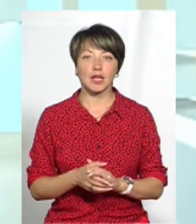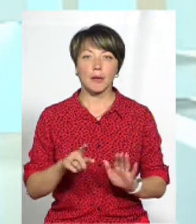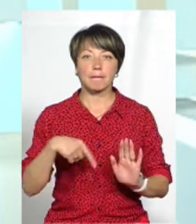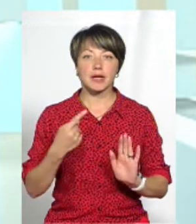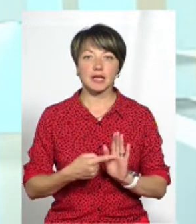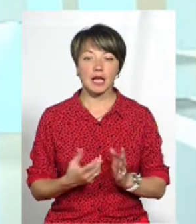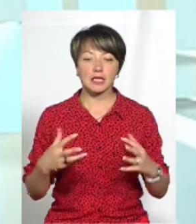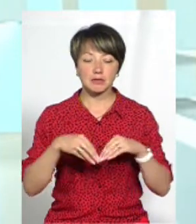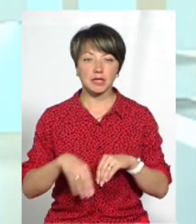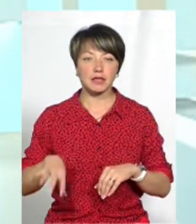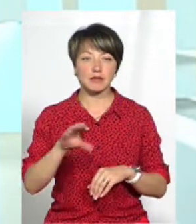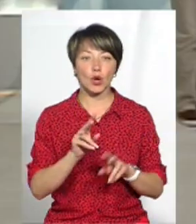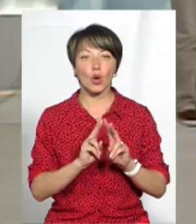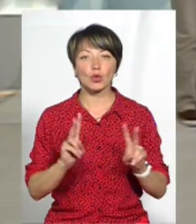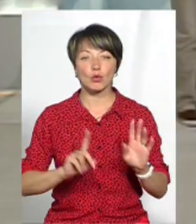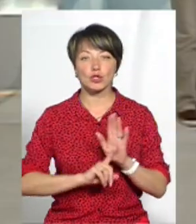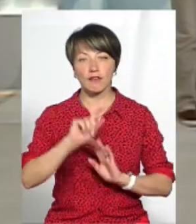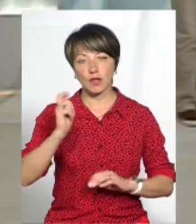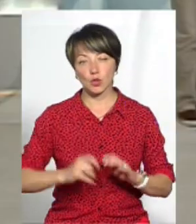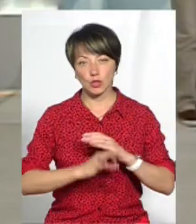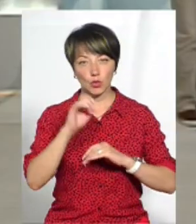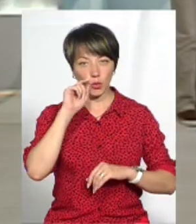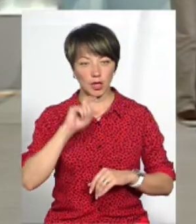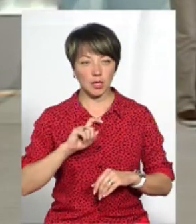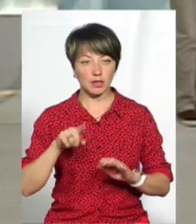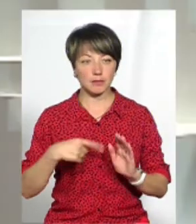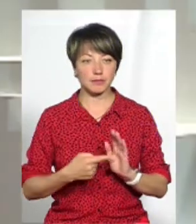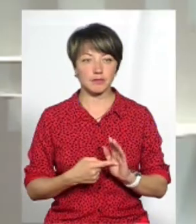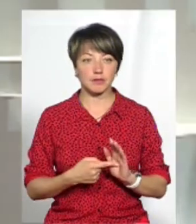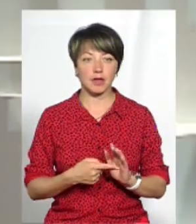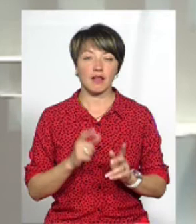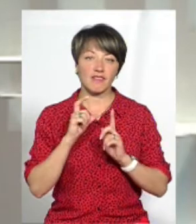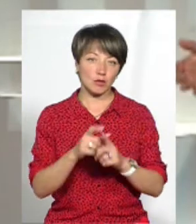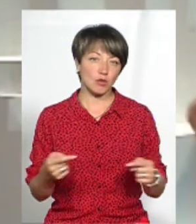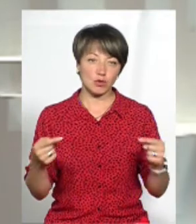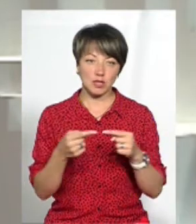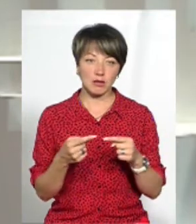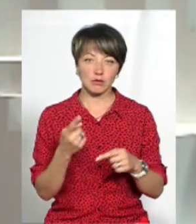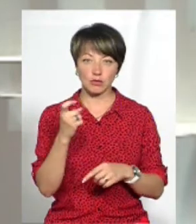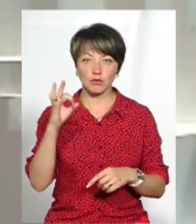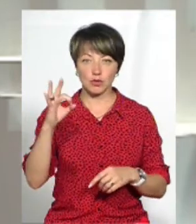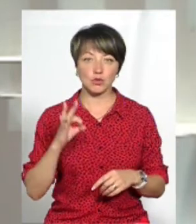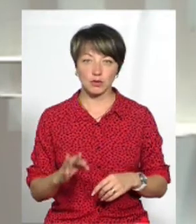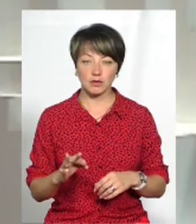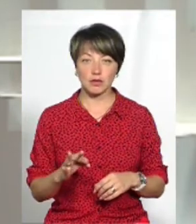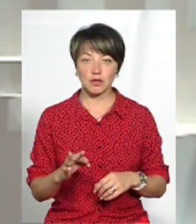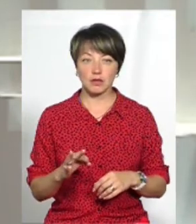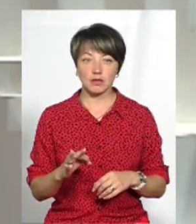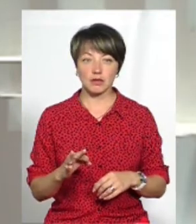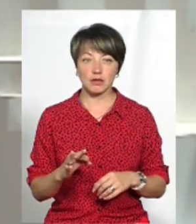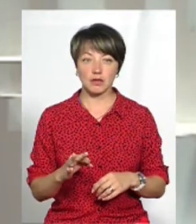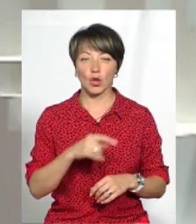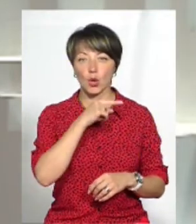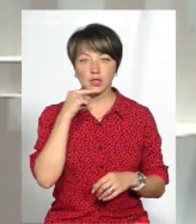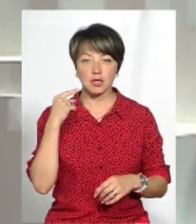спільне для всіх кандидатів. Хто почав війну на Сході України? Відповідь однозначна, тим більше це Верховною Радою